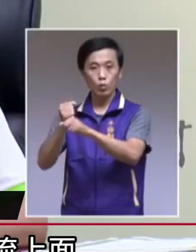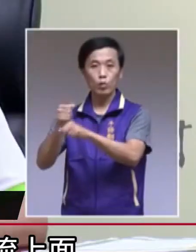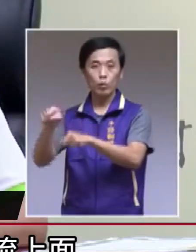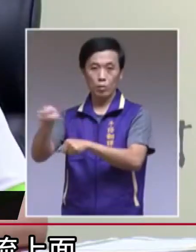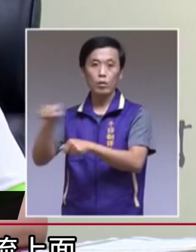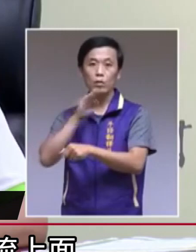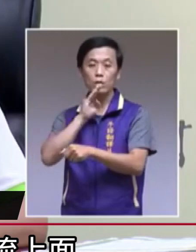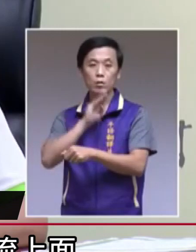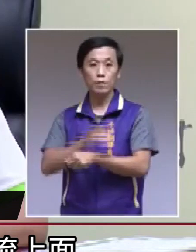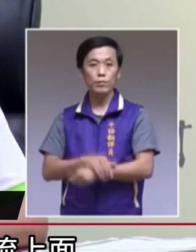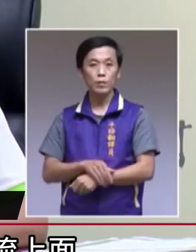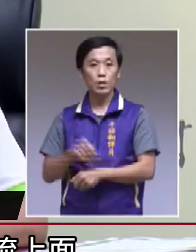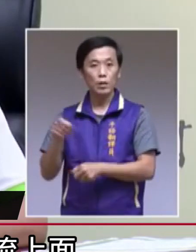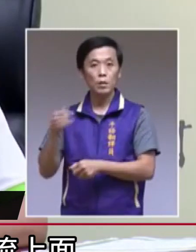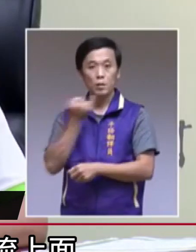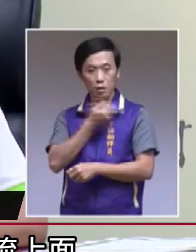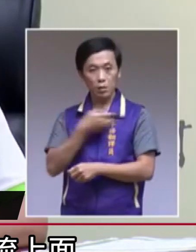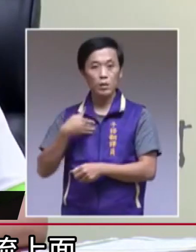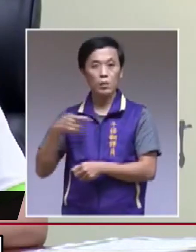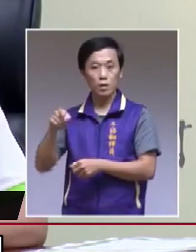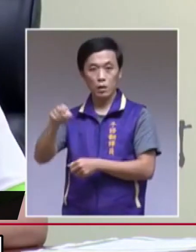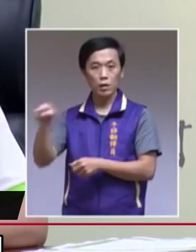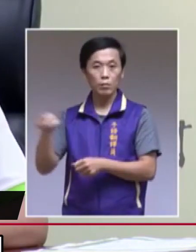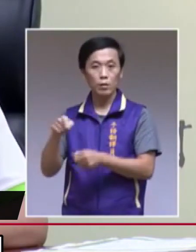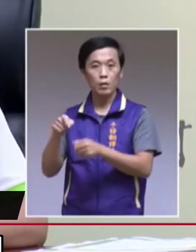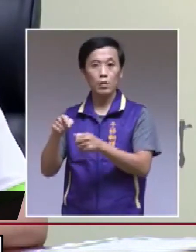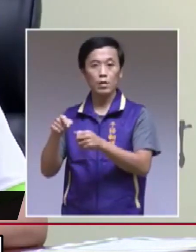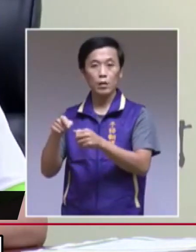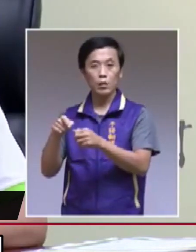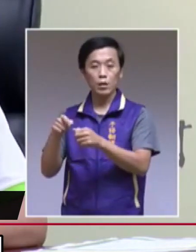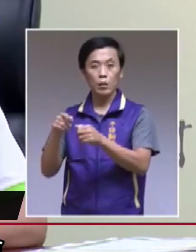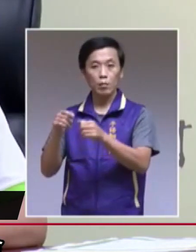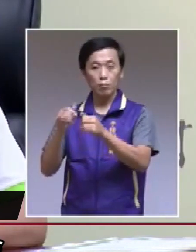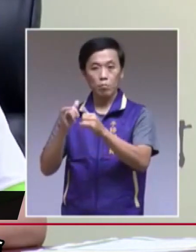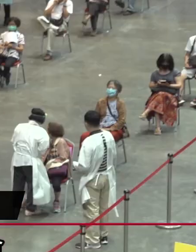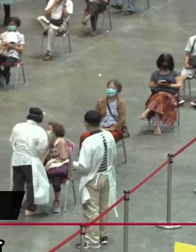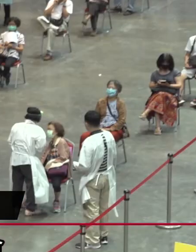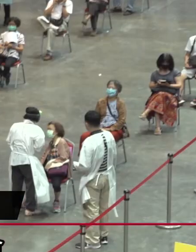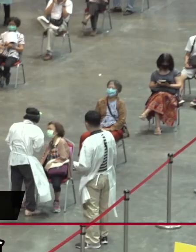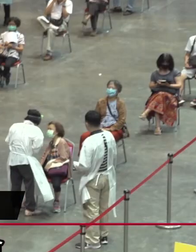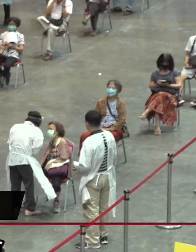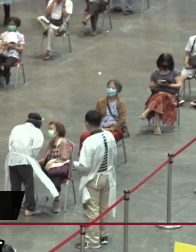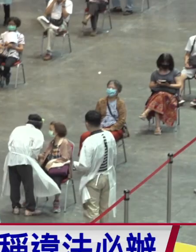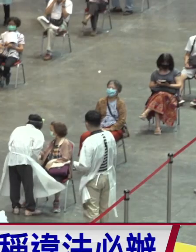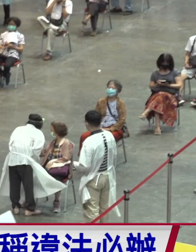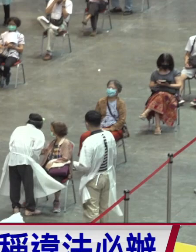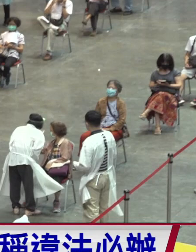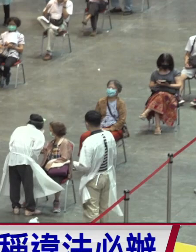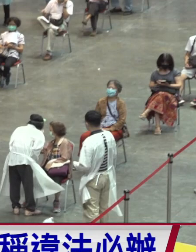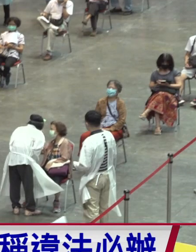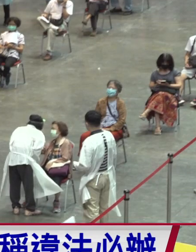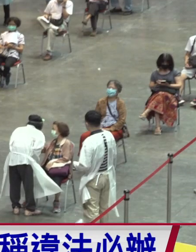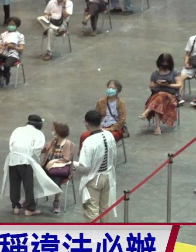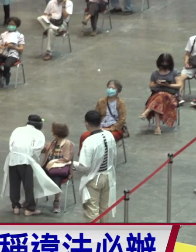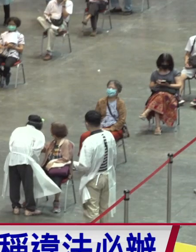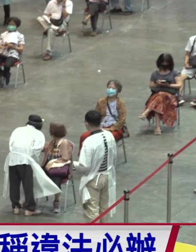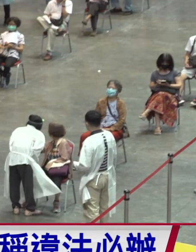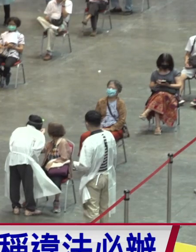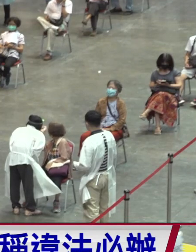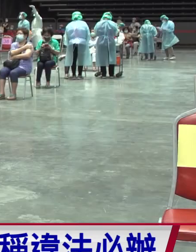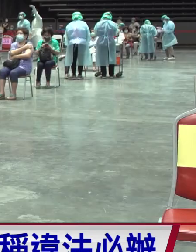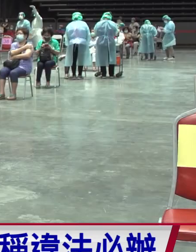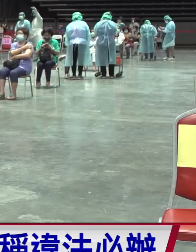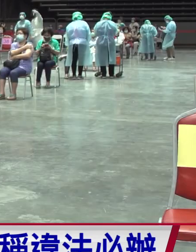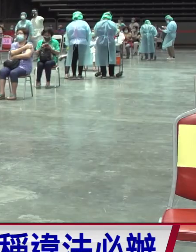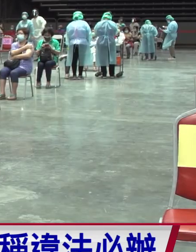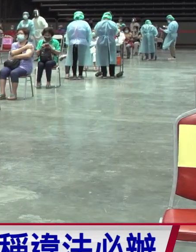个人员的交流上面比较没有常常看到，因此有这样的误会。 凤山农会强调有查证并确认造册人